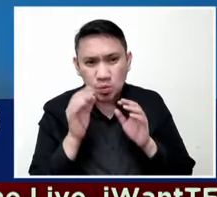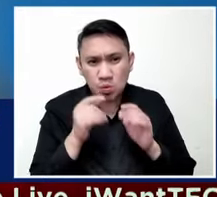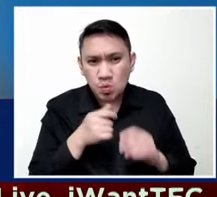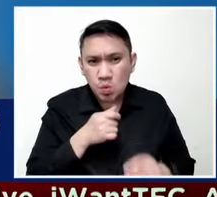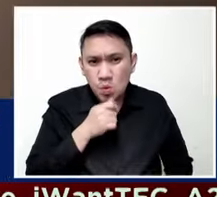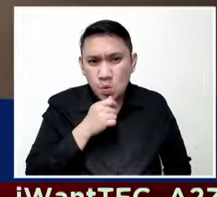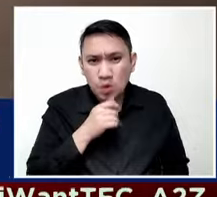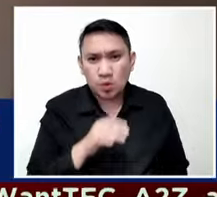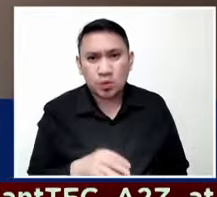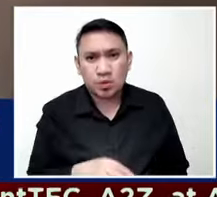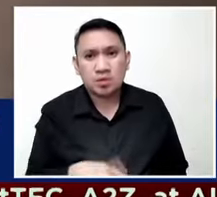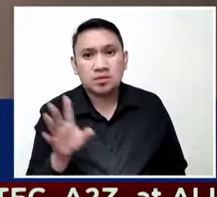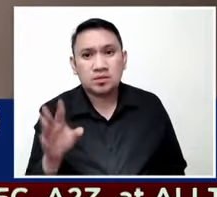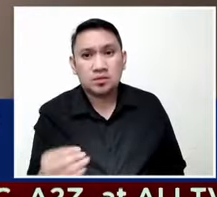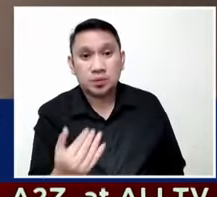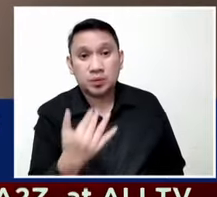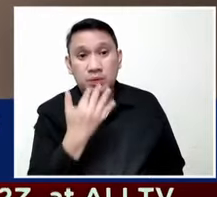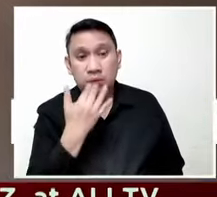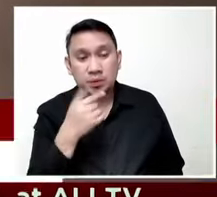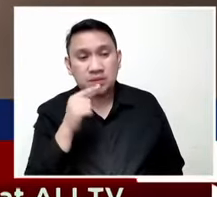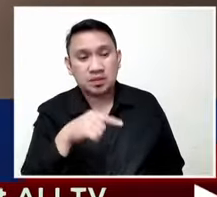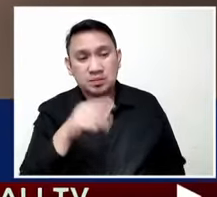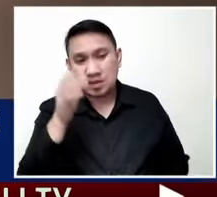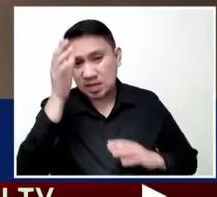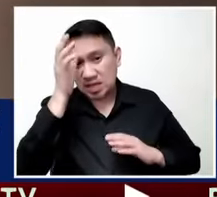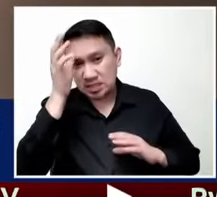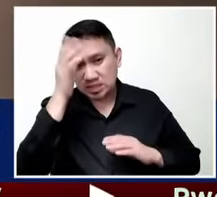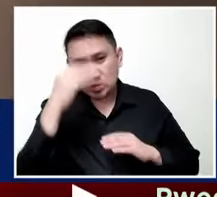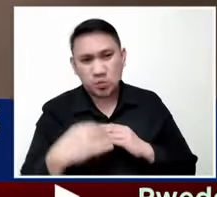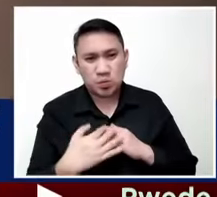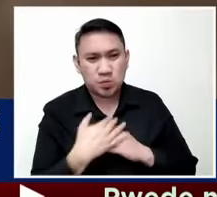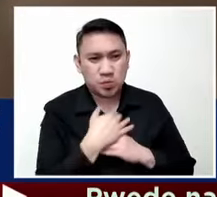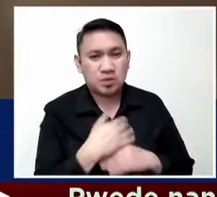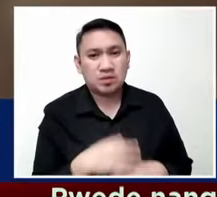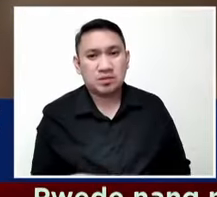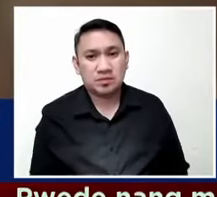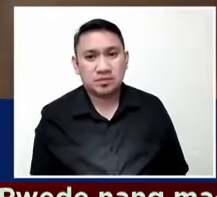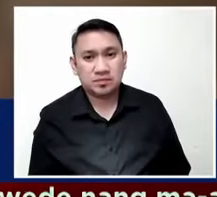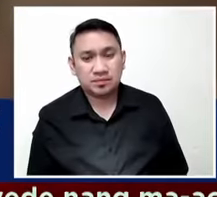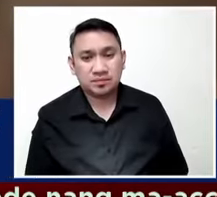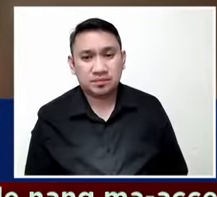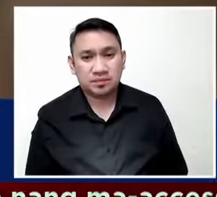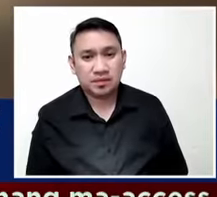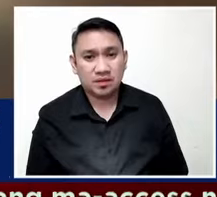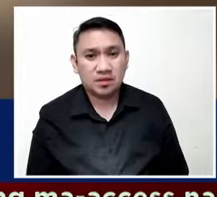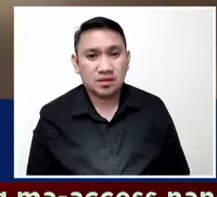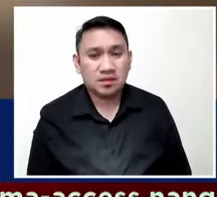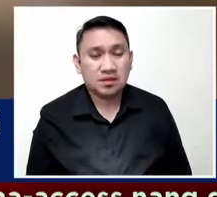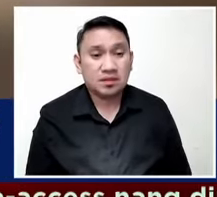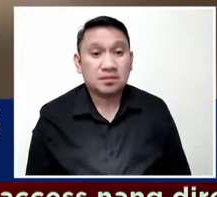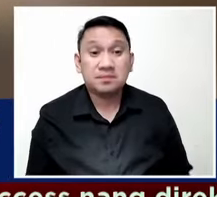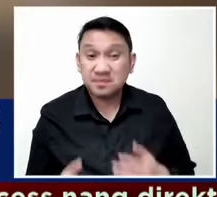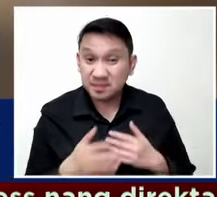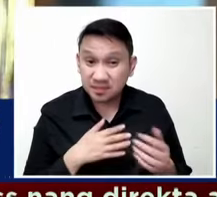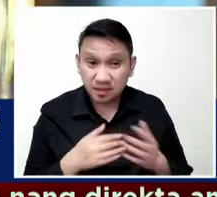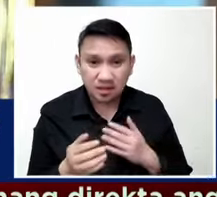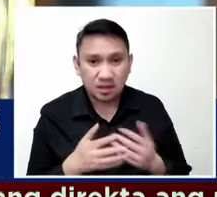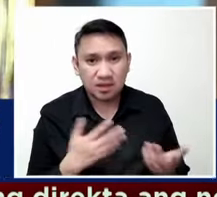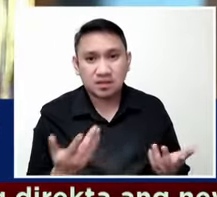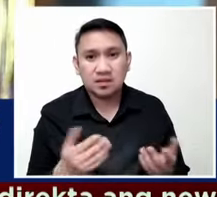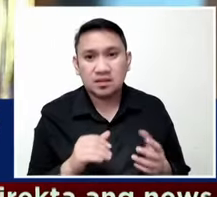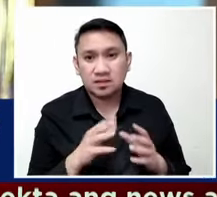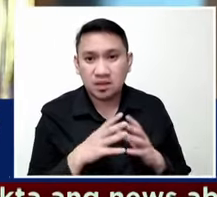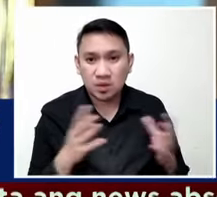na rin nagpapasok ng cancer-causing elements sa katawan sa tuwing nag-vape. Kahit doon sa medyo walang usok,